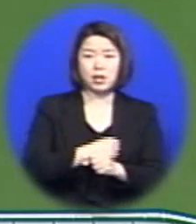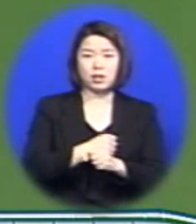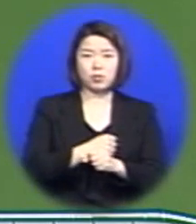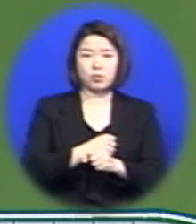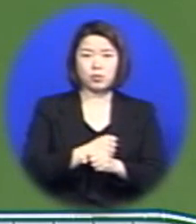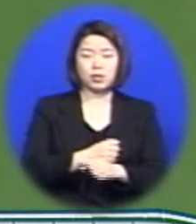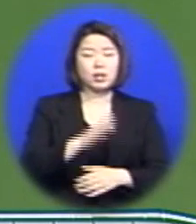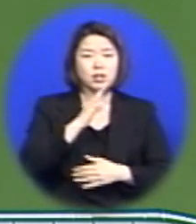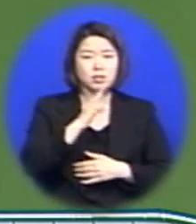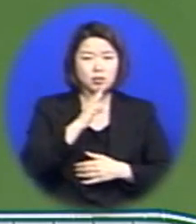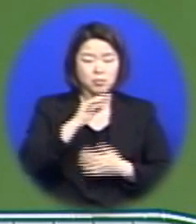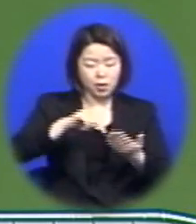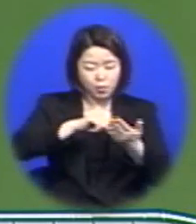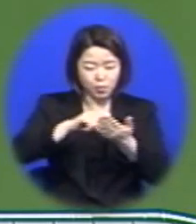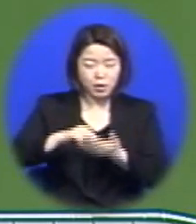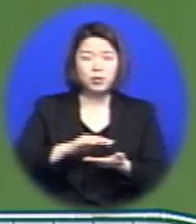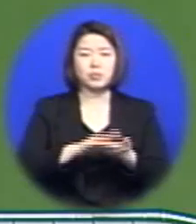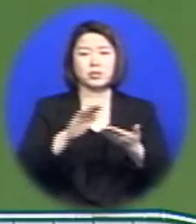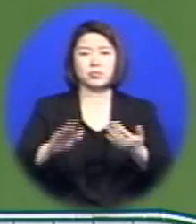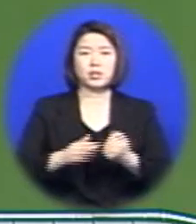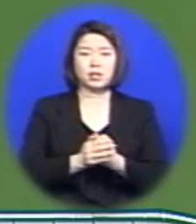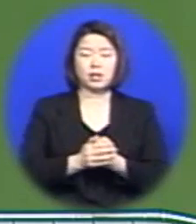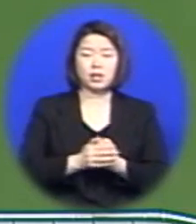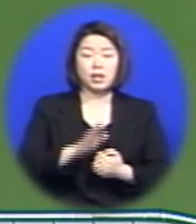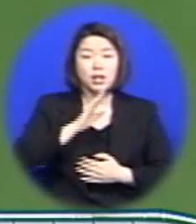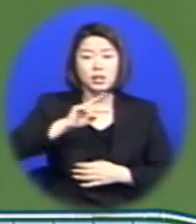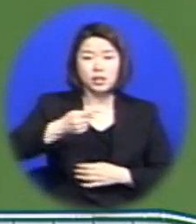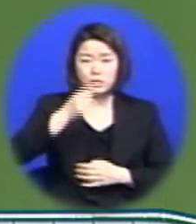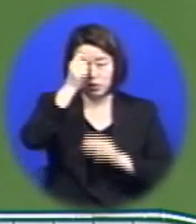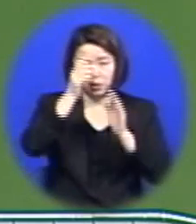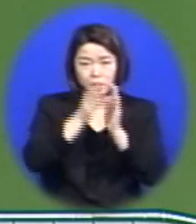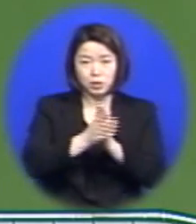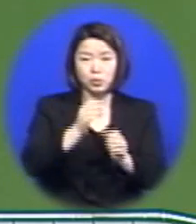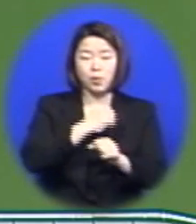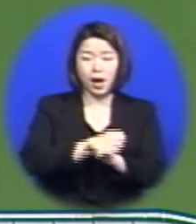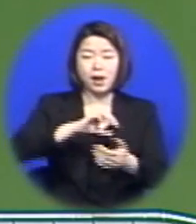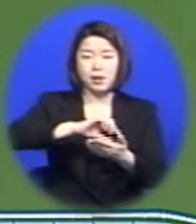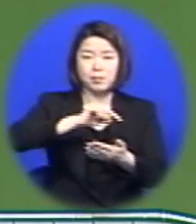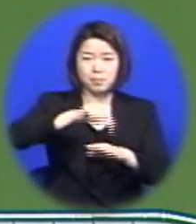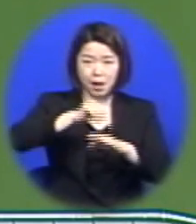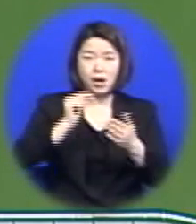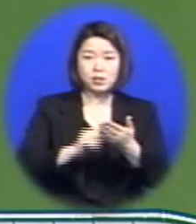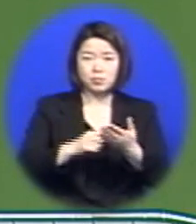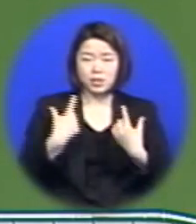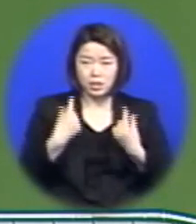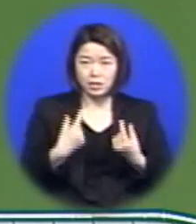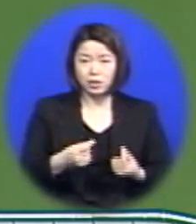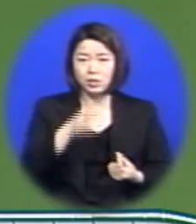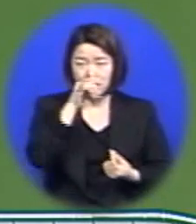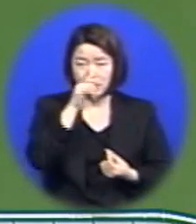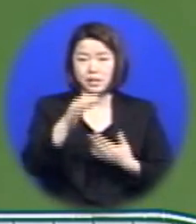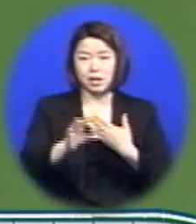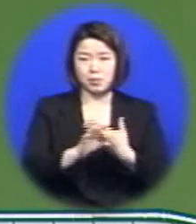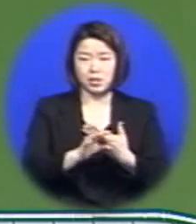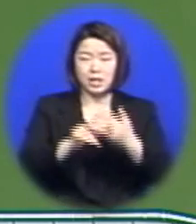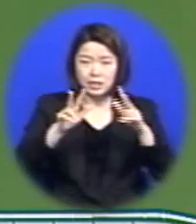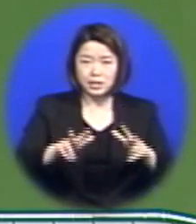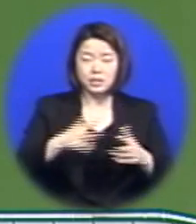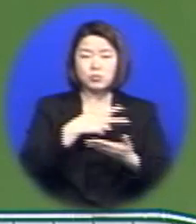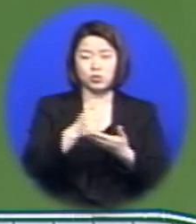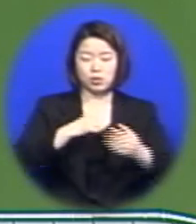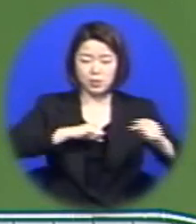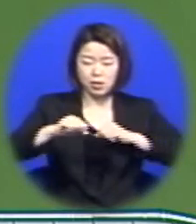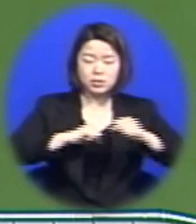정말 외롭습니다 그래도 기도할 마음이 여전히 있다면 지금 주님이 역사하고